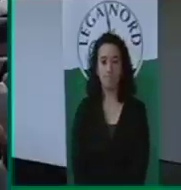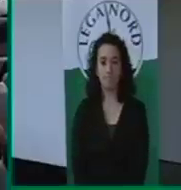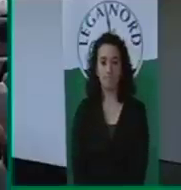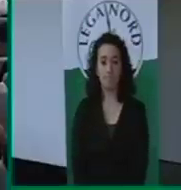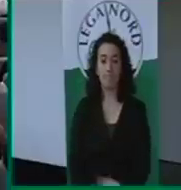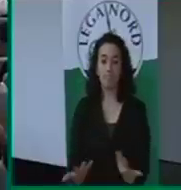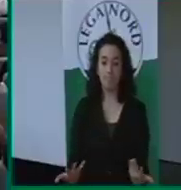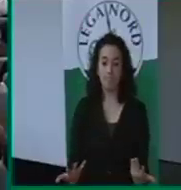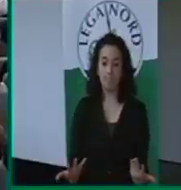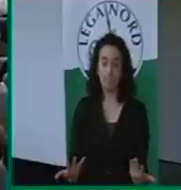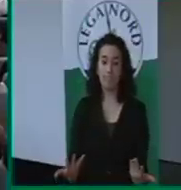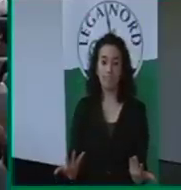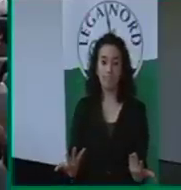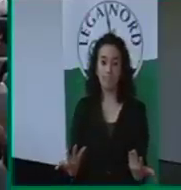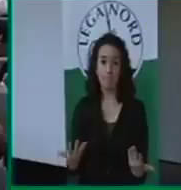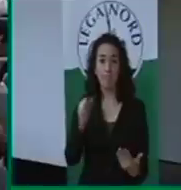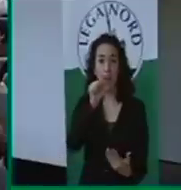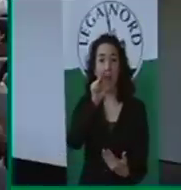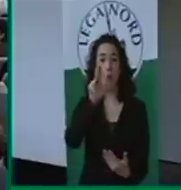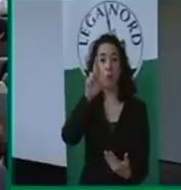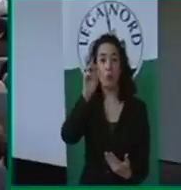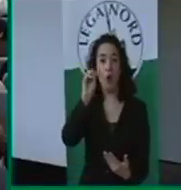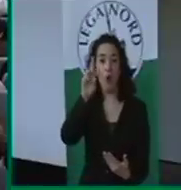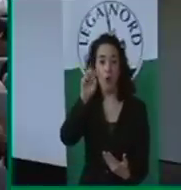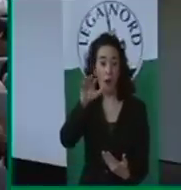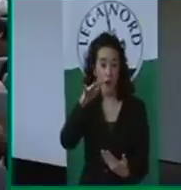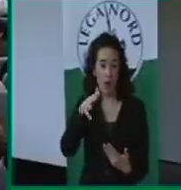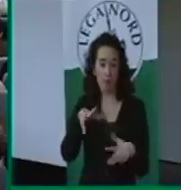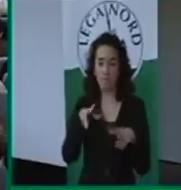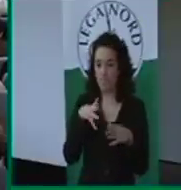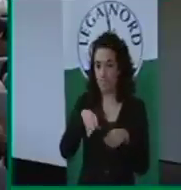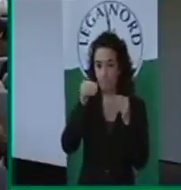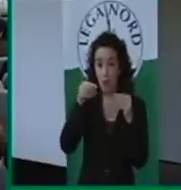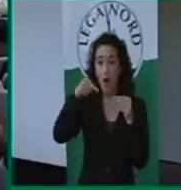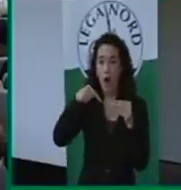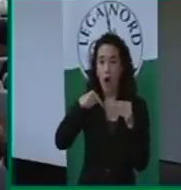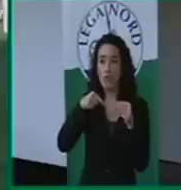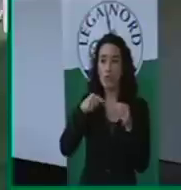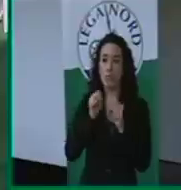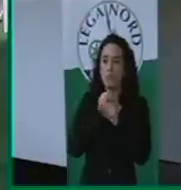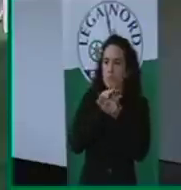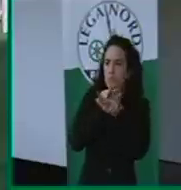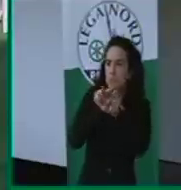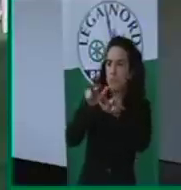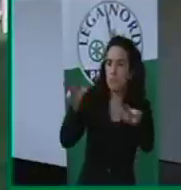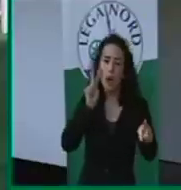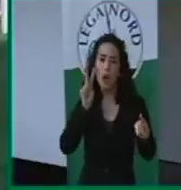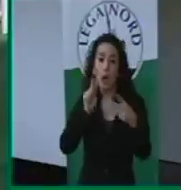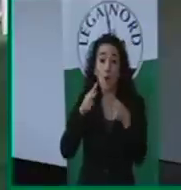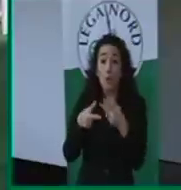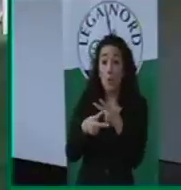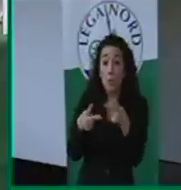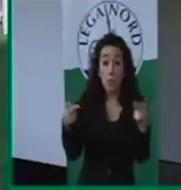la premessa e poi l'Aurora dà il via ai lavori è che quello di oggi non è un comizio non è un incontro